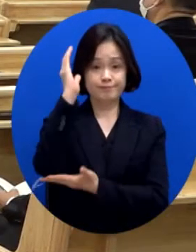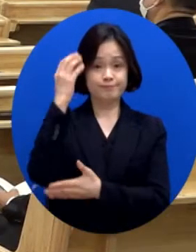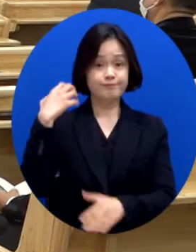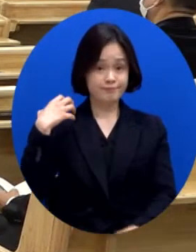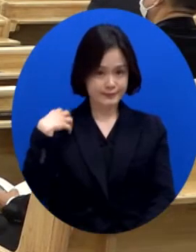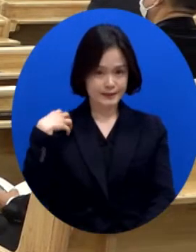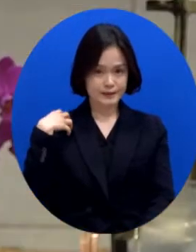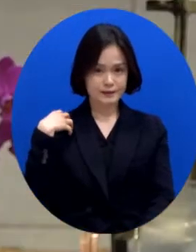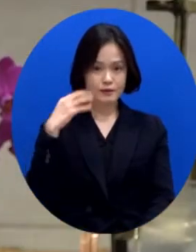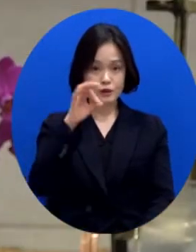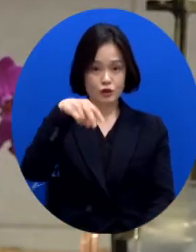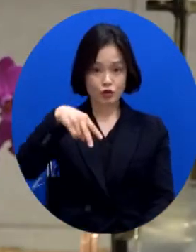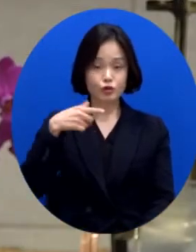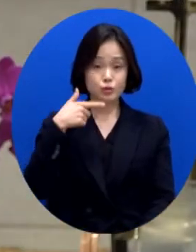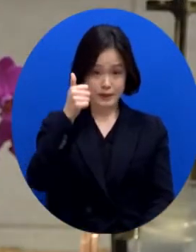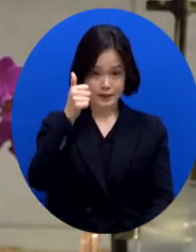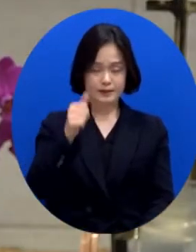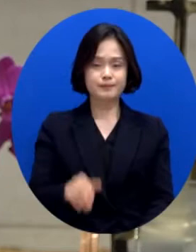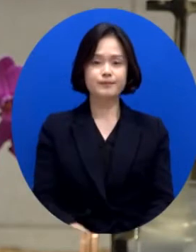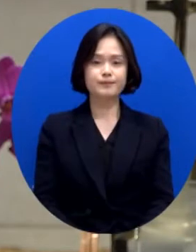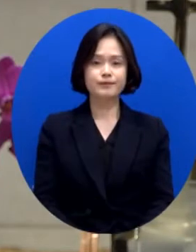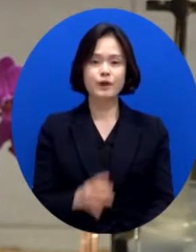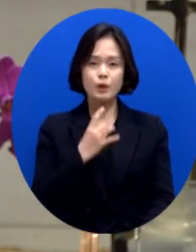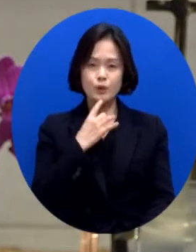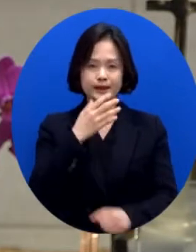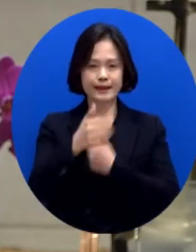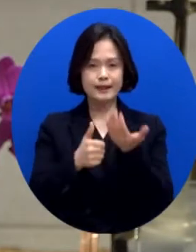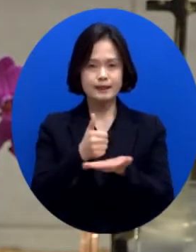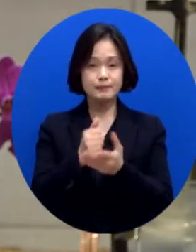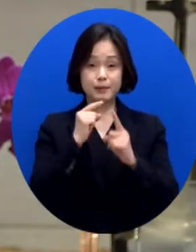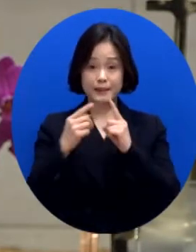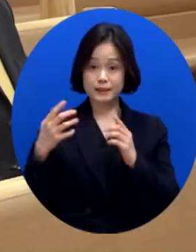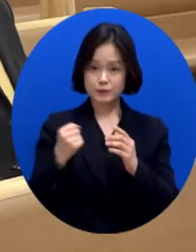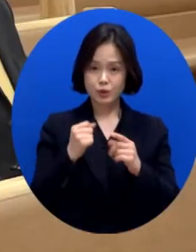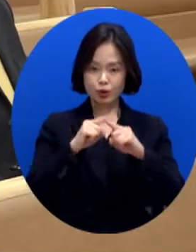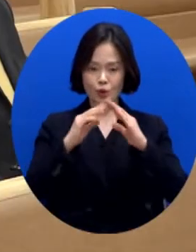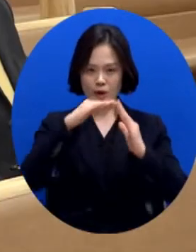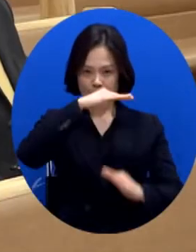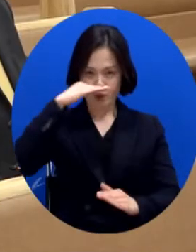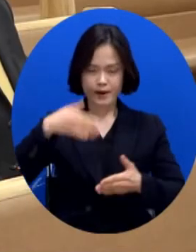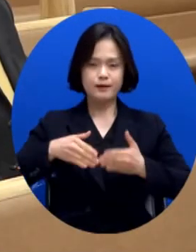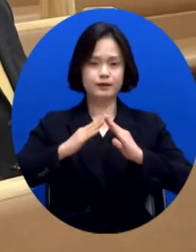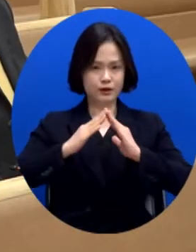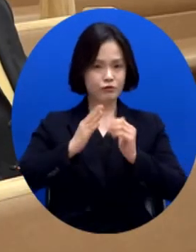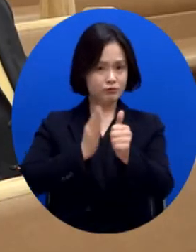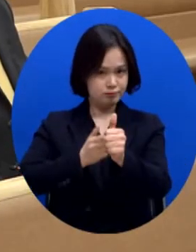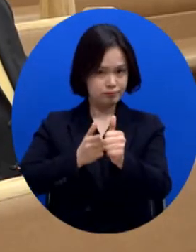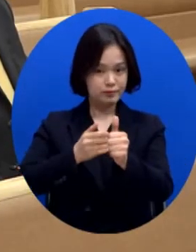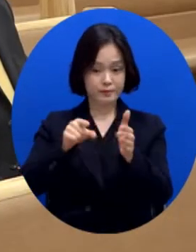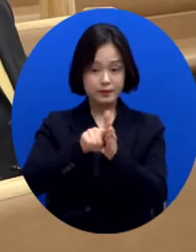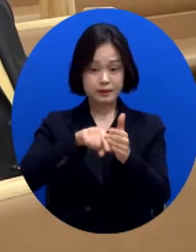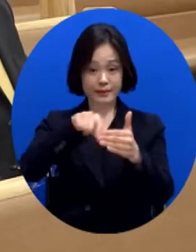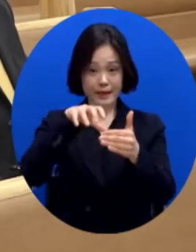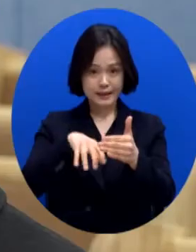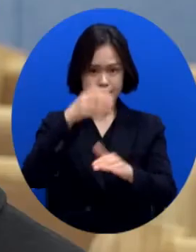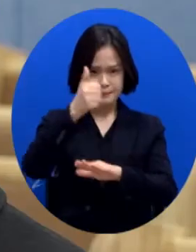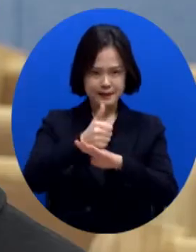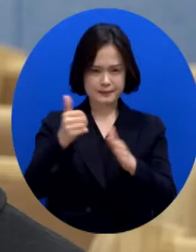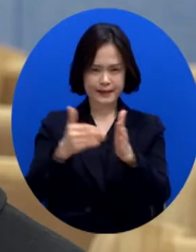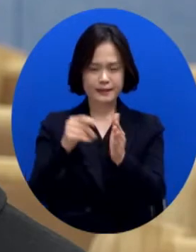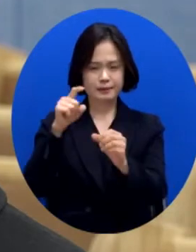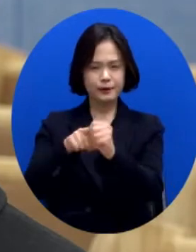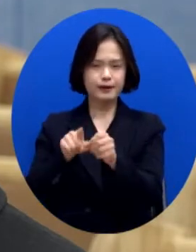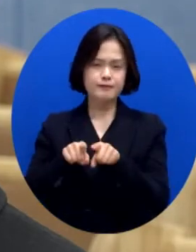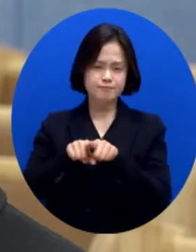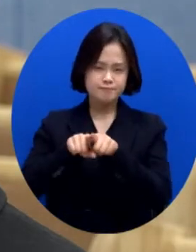지방 회장의 유정 안 목사는 오직 하나님의 말씀으로 교배를 올바르게 세우며 믿음 안에서 마지막까지 표 다량의